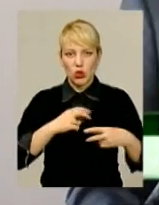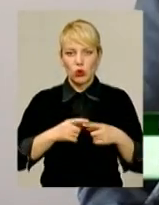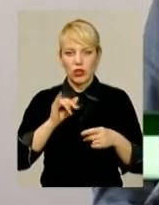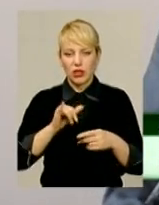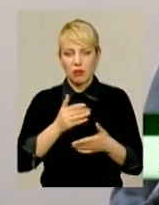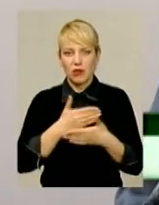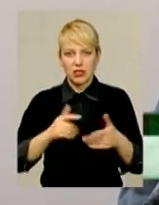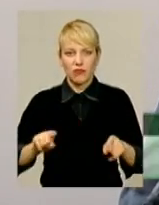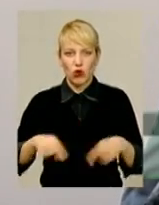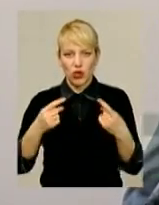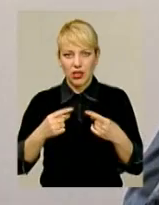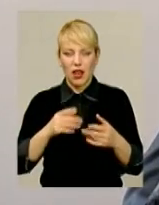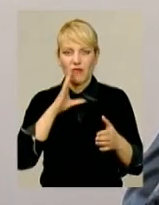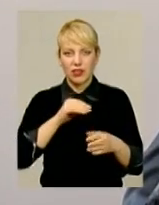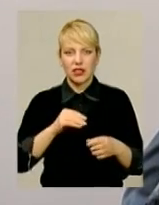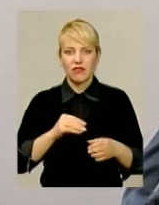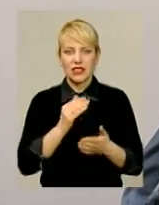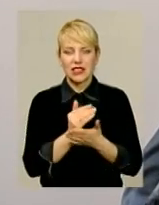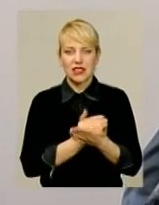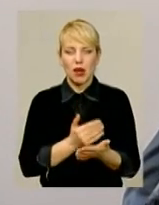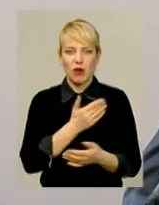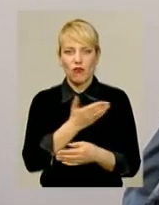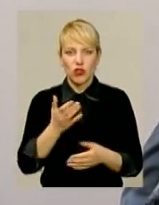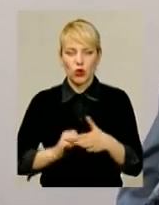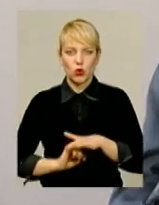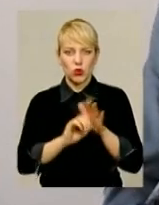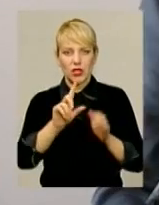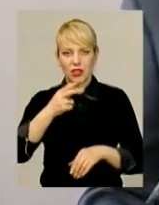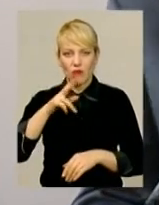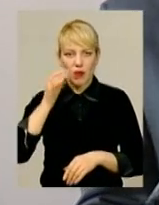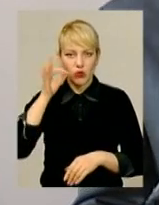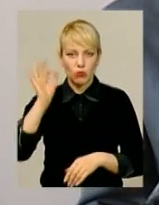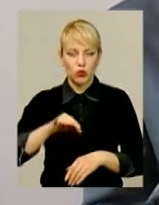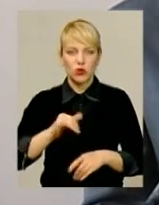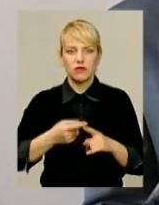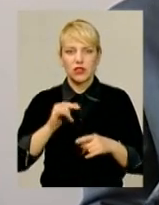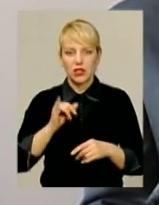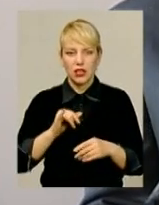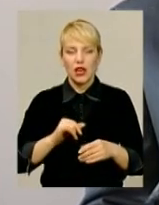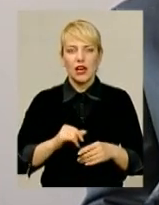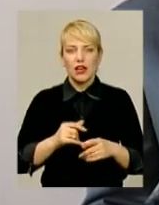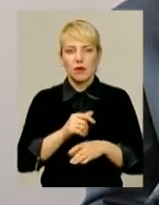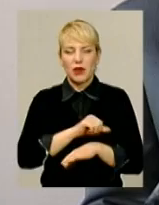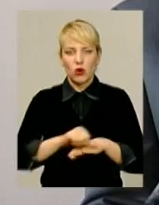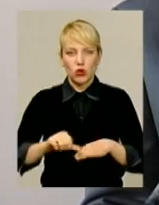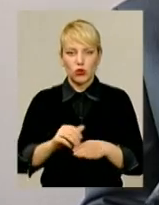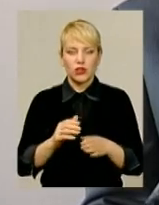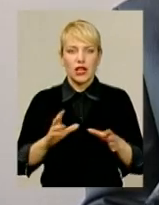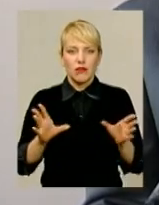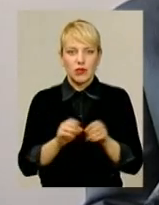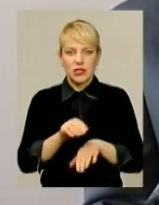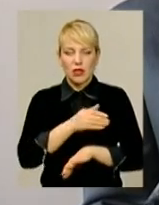створили ефективні системи. Вони ґрунтуються на європейському досвіді, передусім прикордонної варти Польщі,